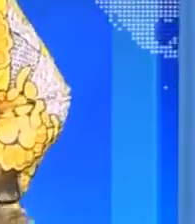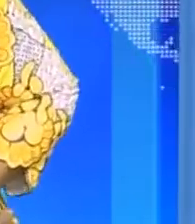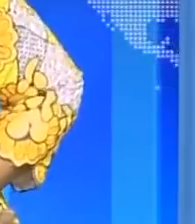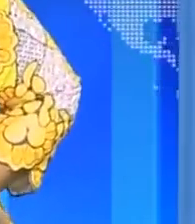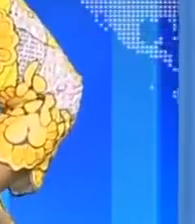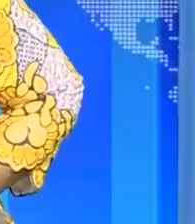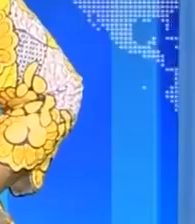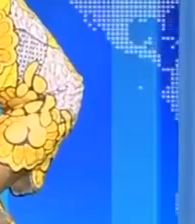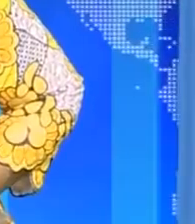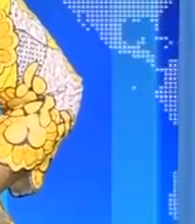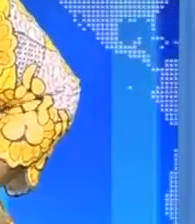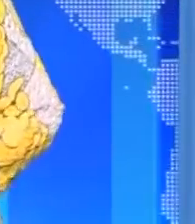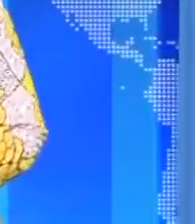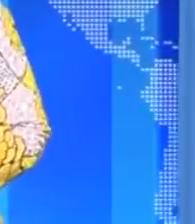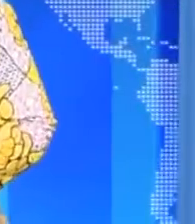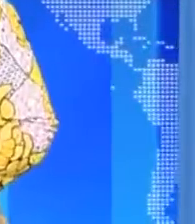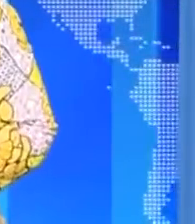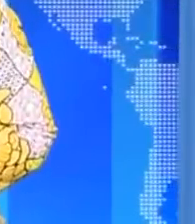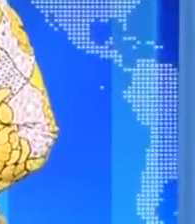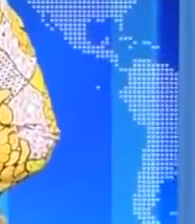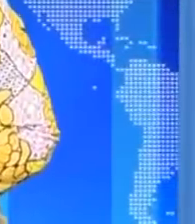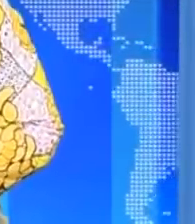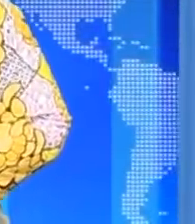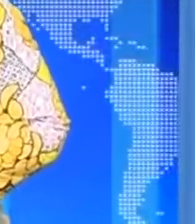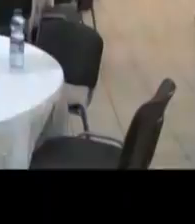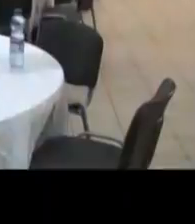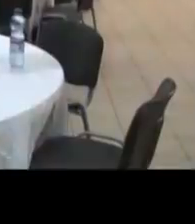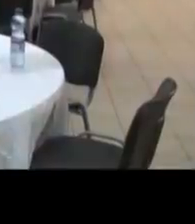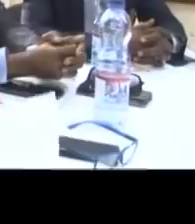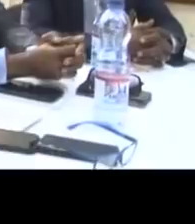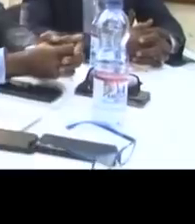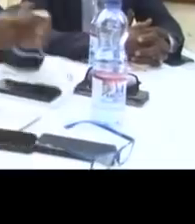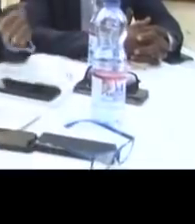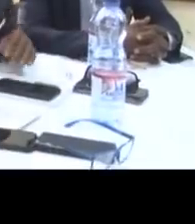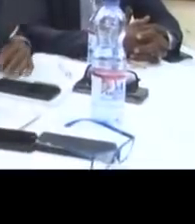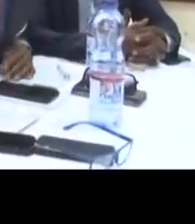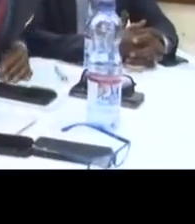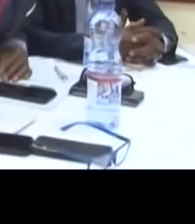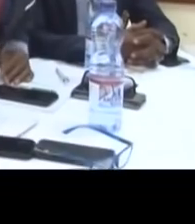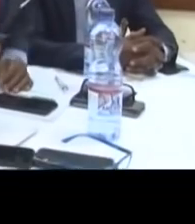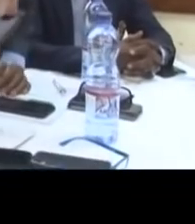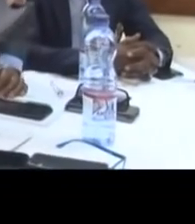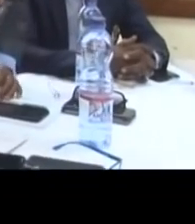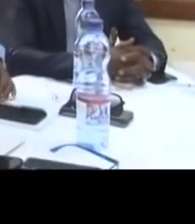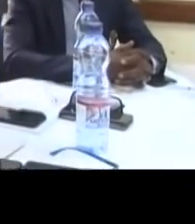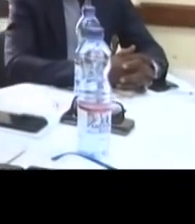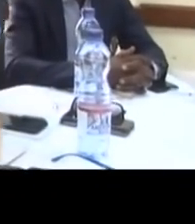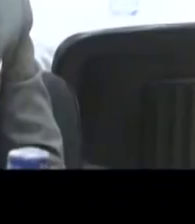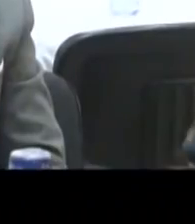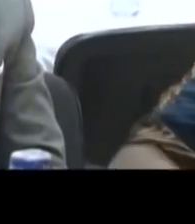et des médias porte parole du gouvernement patrick millet la regarde ni cadres de l'ump ses recteurs des universités